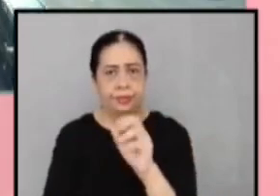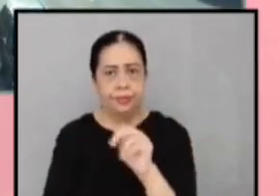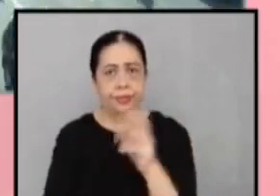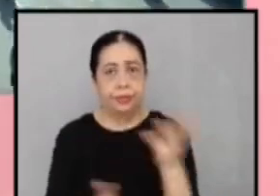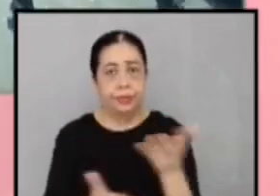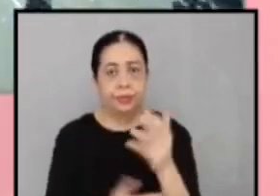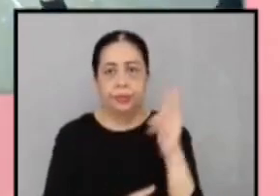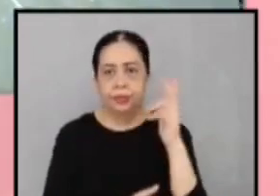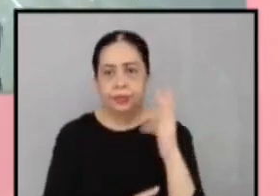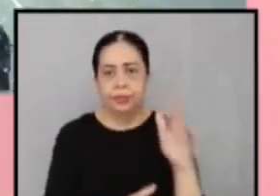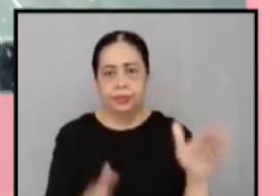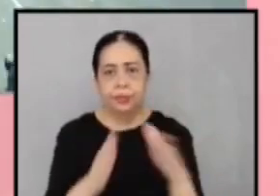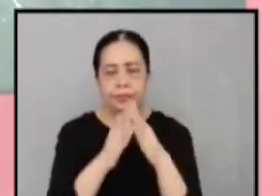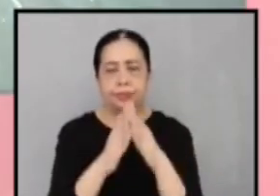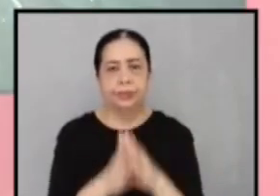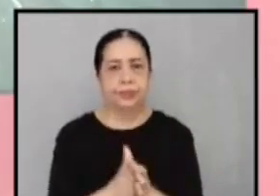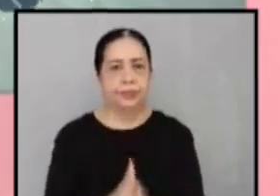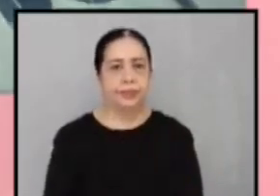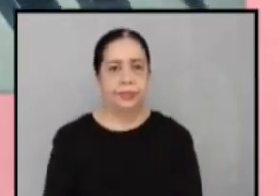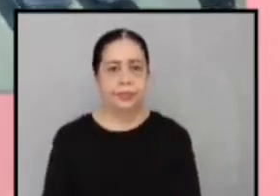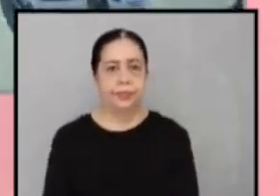sa report, Rise and Shine, Luisa.